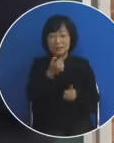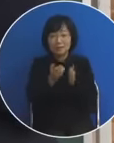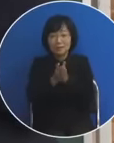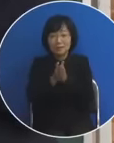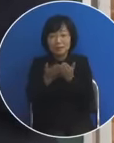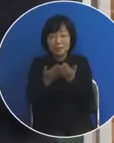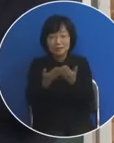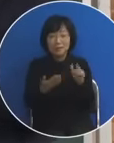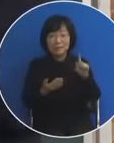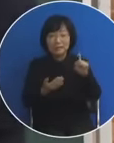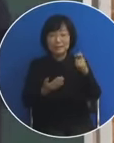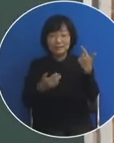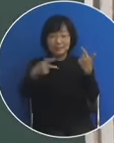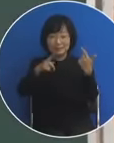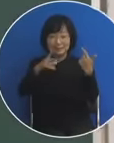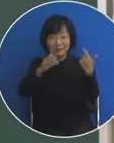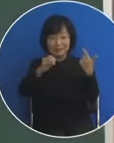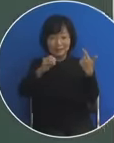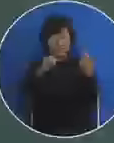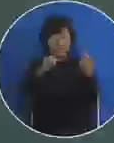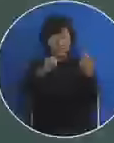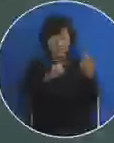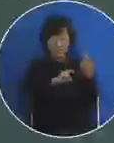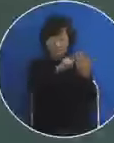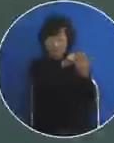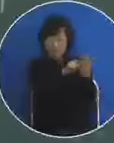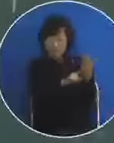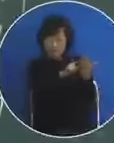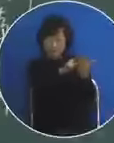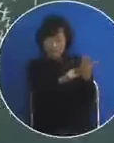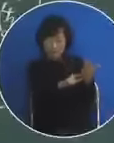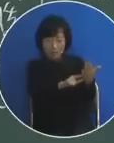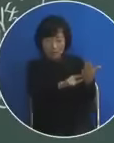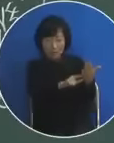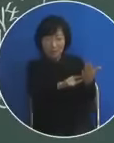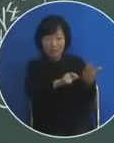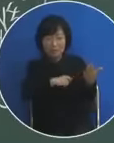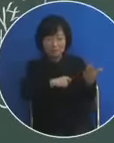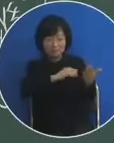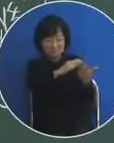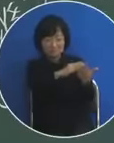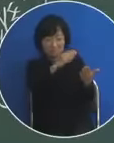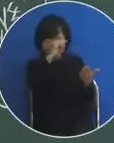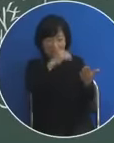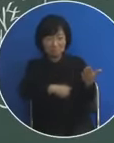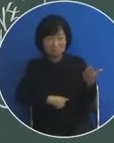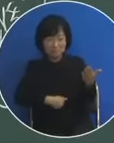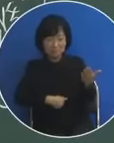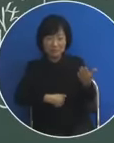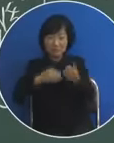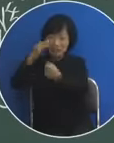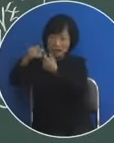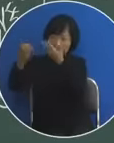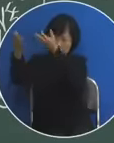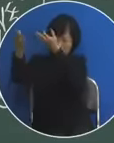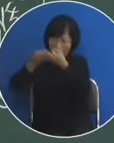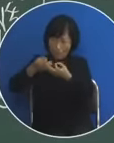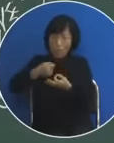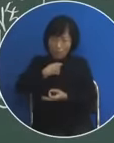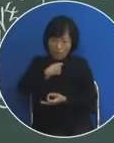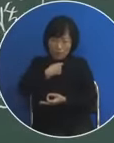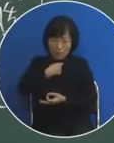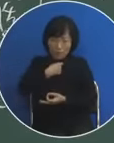로마서 10장 대열에서라. Standing in line at Romans chapter 16. 이게 하나님이 여러분에 대한 목표입니다. This is God's goal for